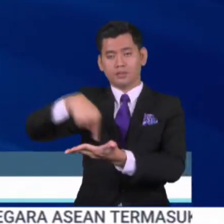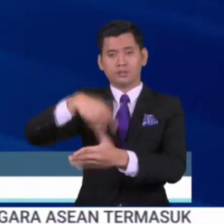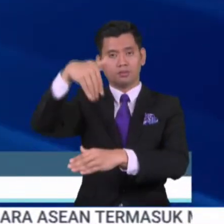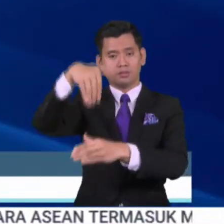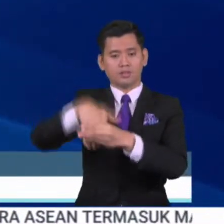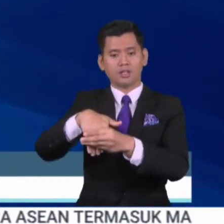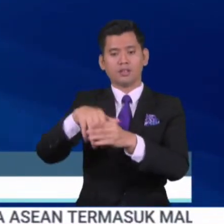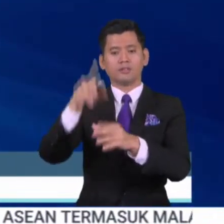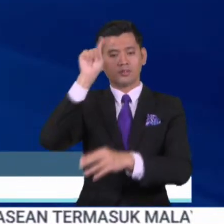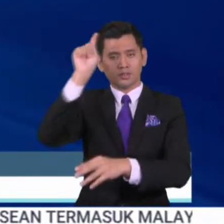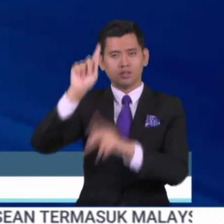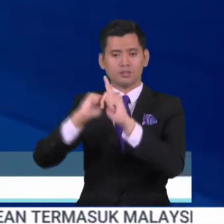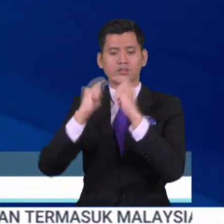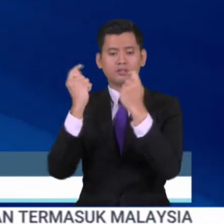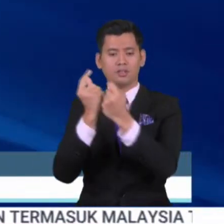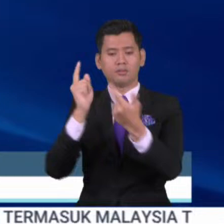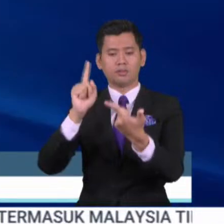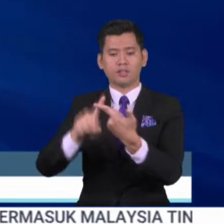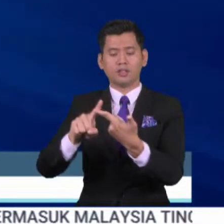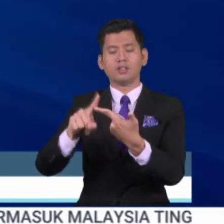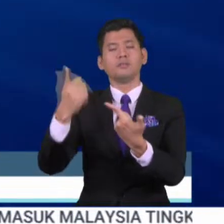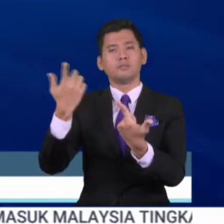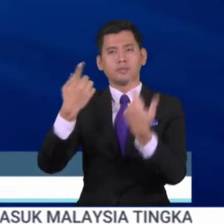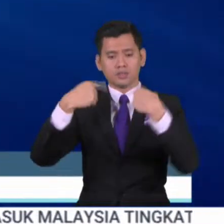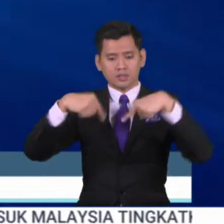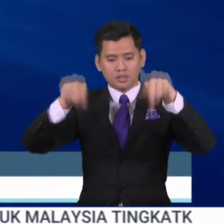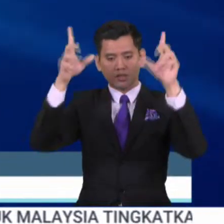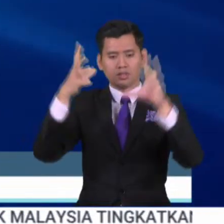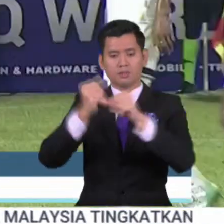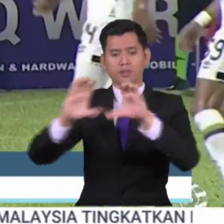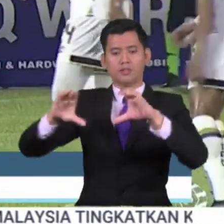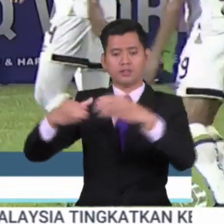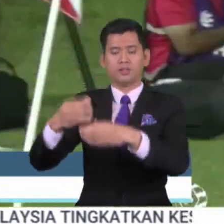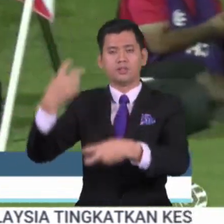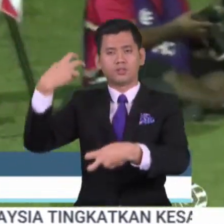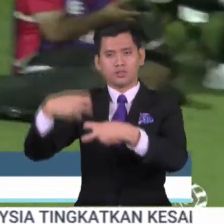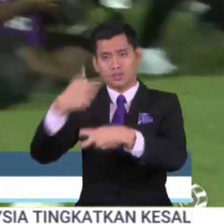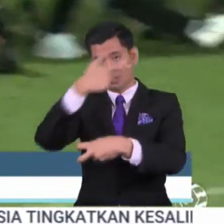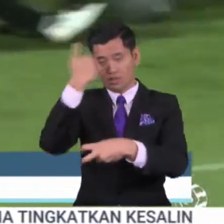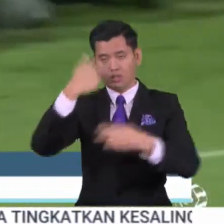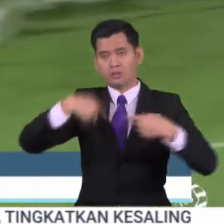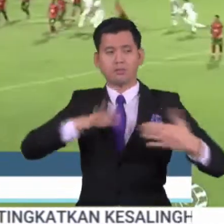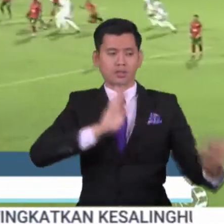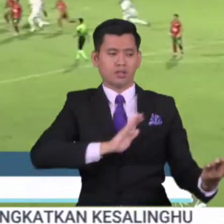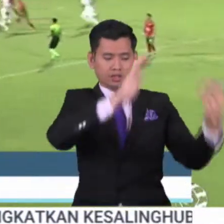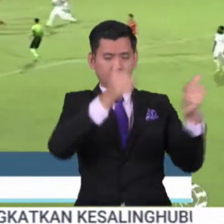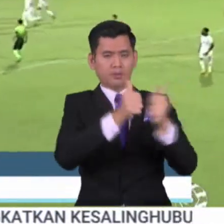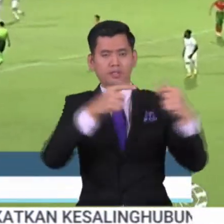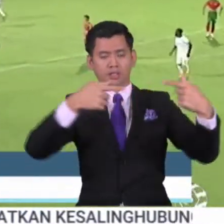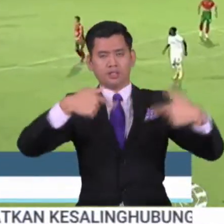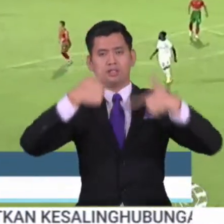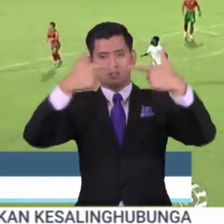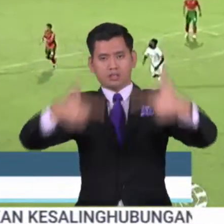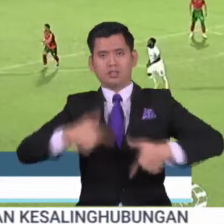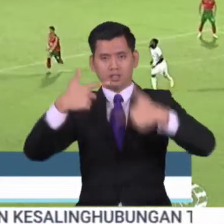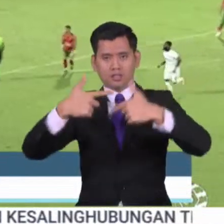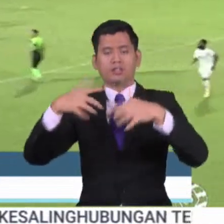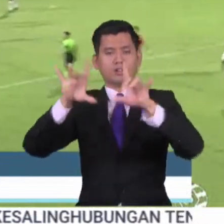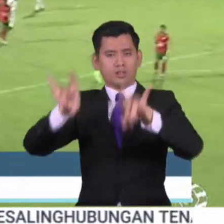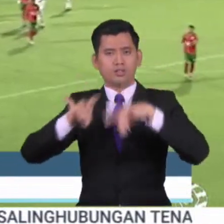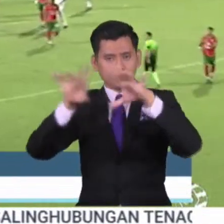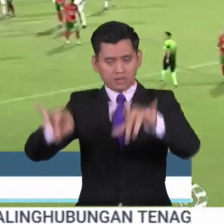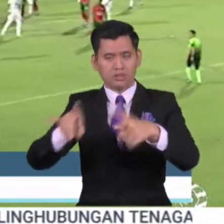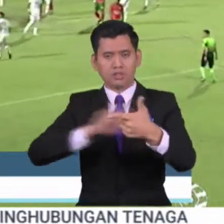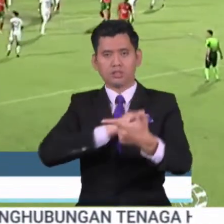TFC yang muncul naik Juara Liga Super musim lalu diletakkan dalam kumpulan sukar apabila perlu berdepan juara liga Australia musim Central C